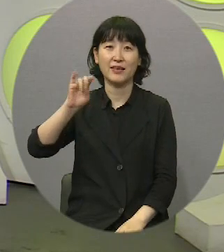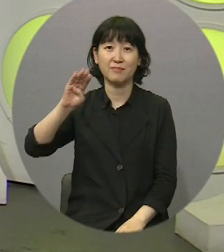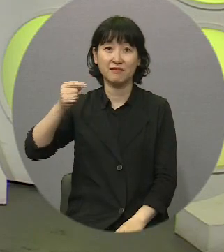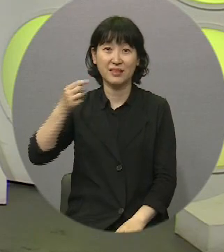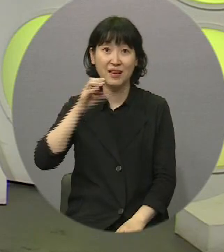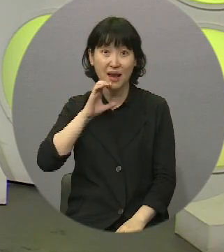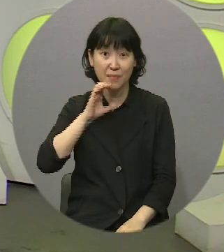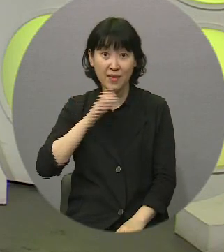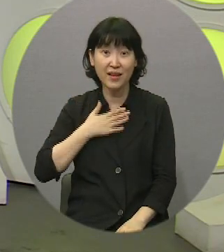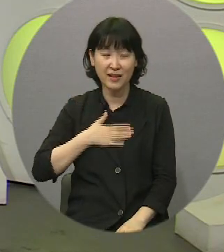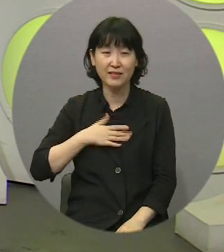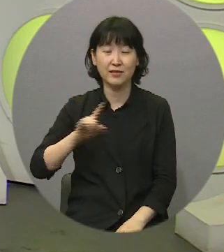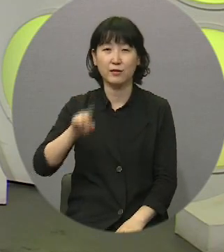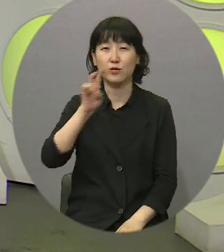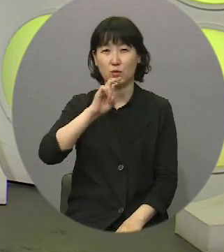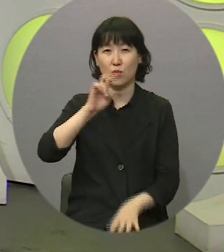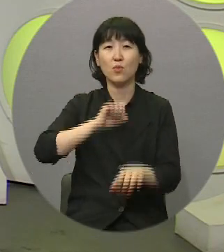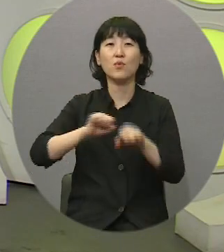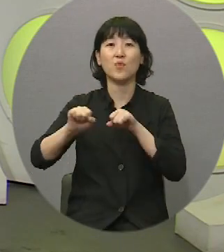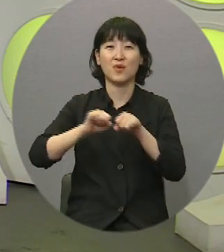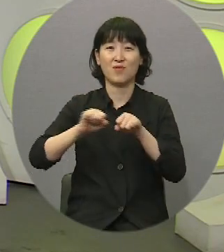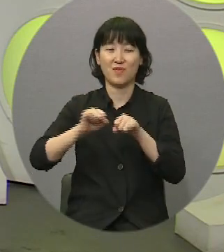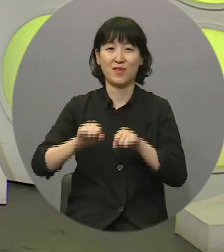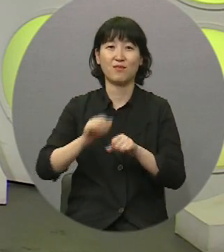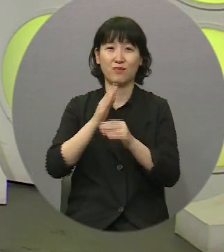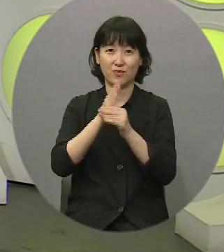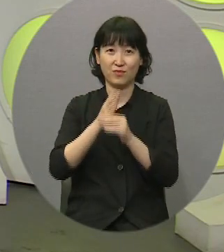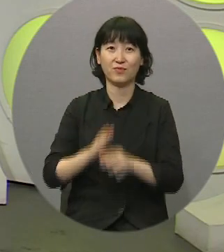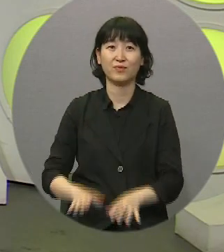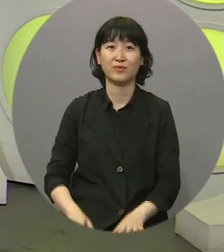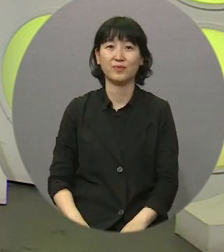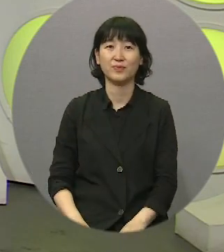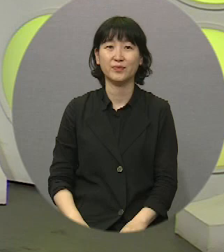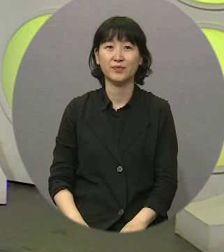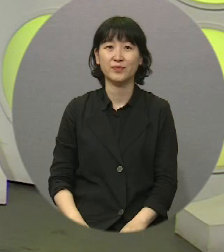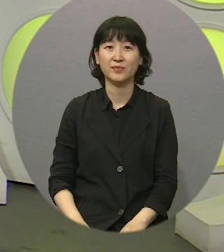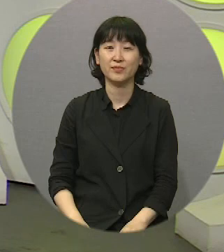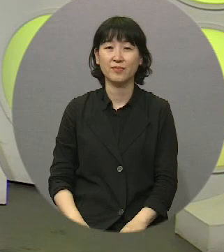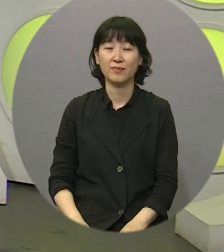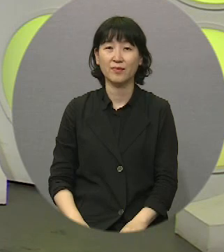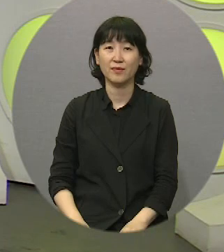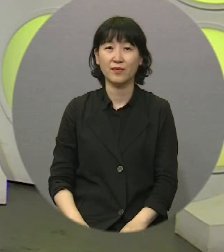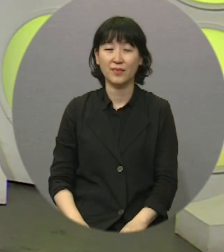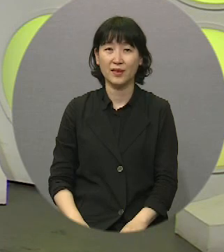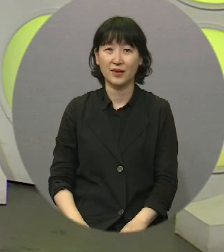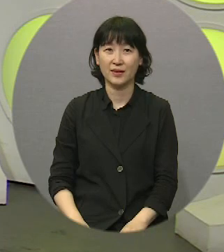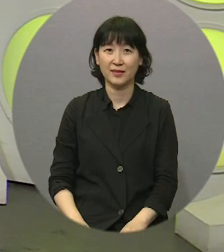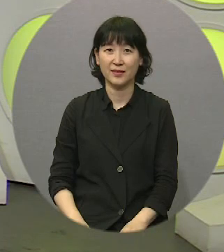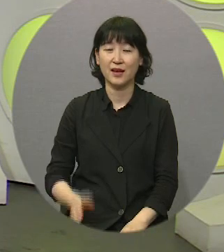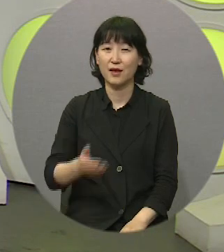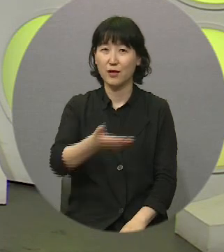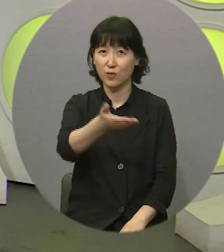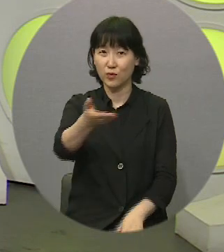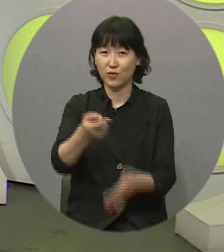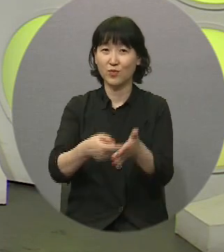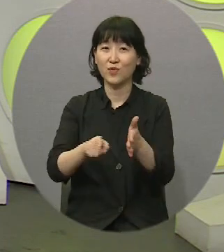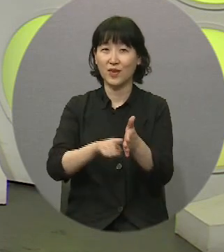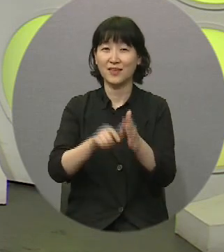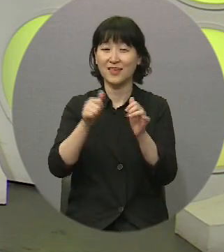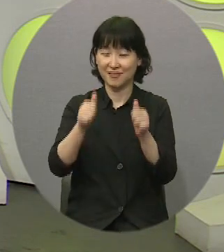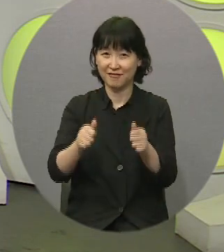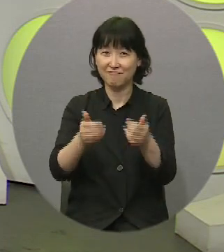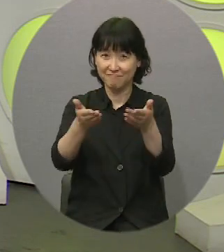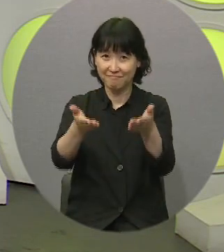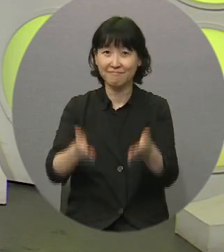네. 그렇습니다. 네. 전국 어디에서나 우리 김지민 씨 볼 수 있는데요. 우리 네. 시청자 여러분 또 가기 전에 또 잘 계시라고 또 네. 안부 인사 한번